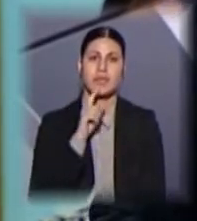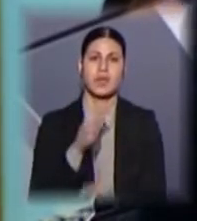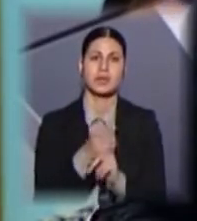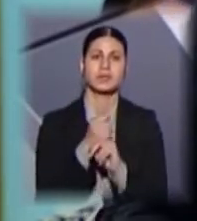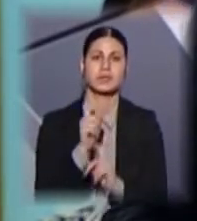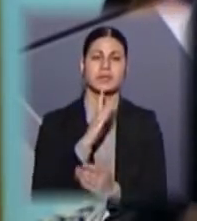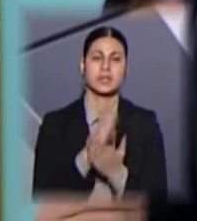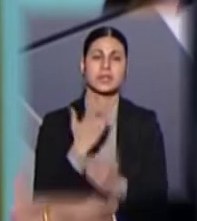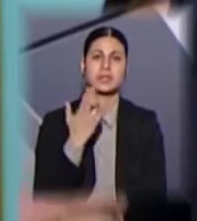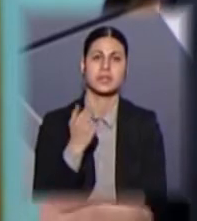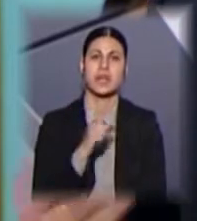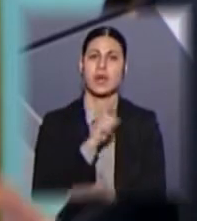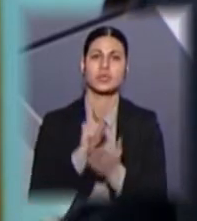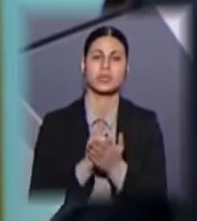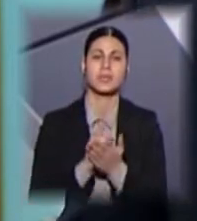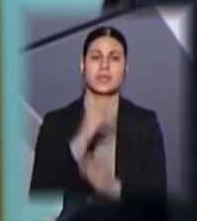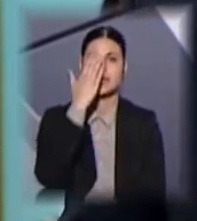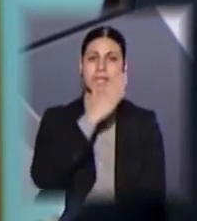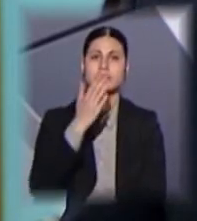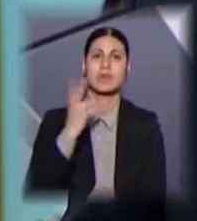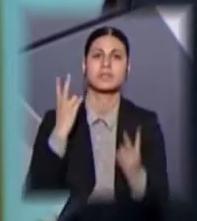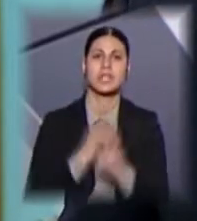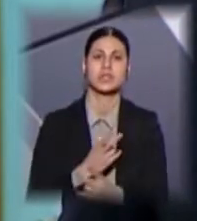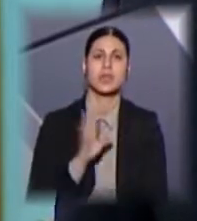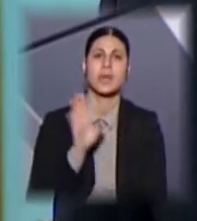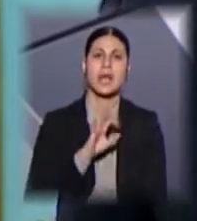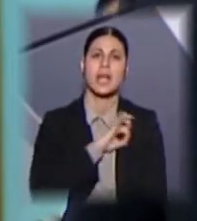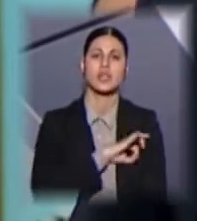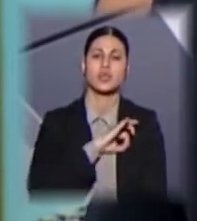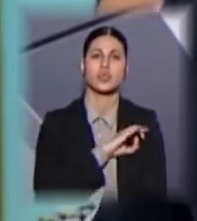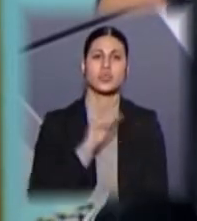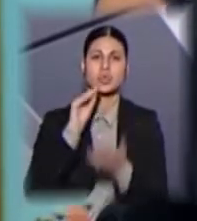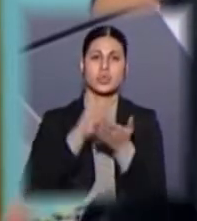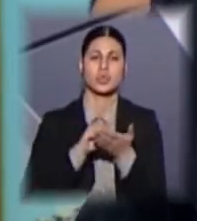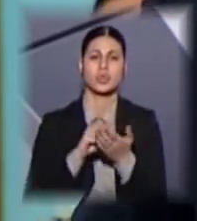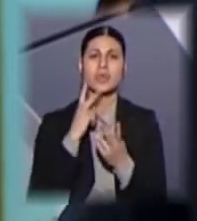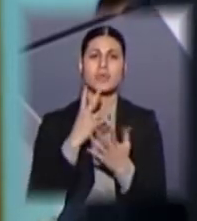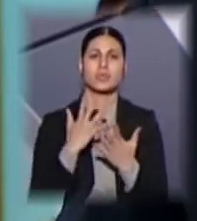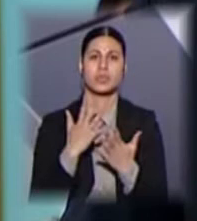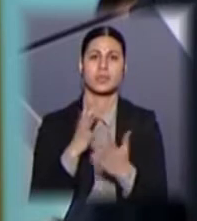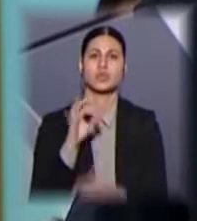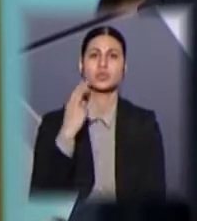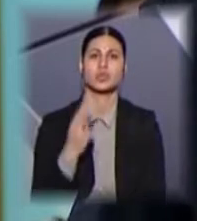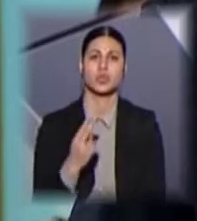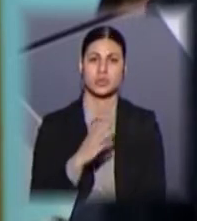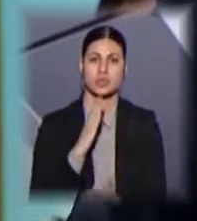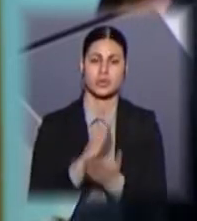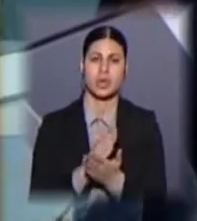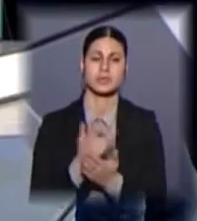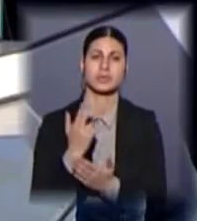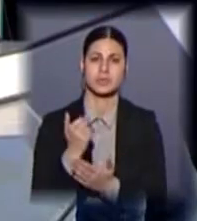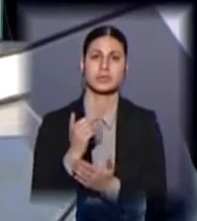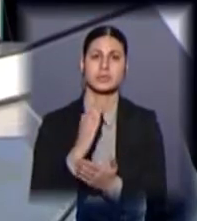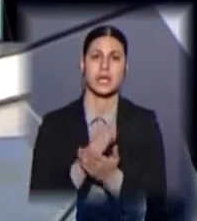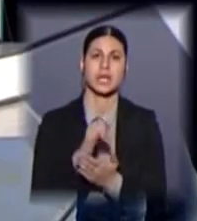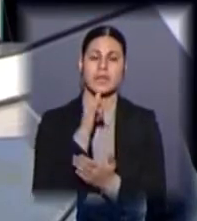აუცილებელი საზოგადოებრივი საჭიროება, ასე ვთქვათ, არაიურიდიულ კონტექსტში ბუნებრივია სოციალური ფონი არის. არის.